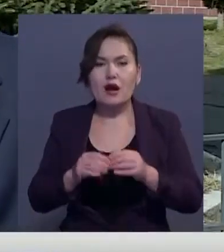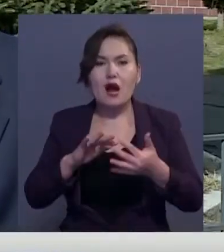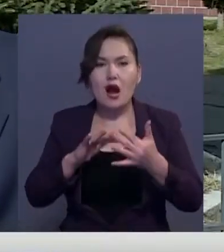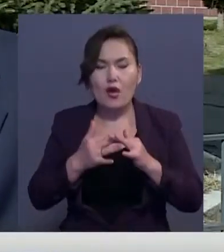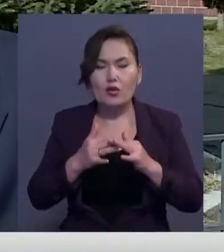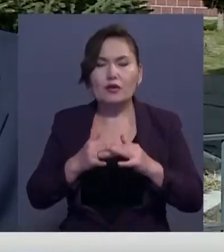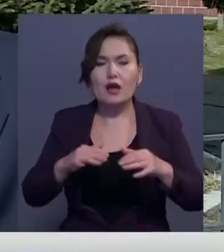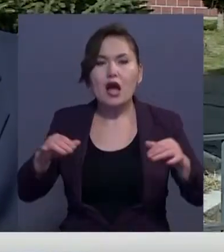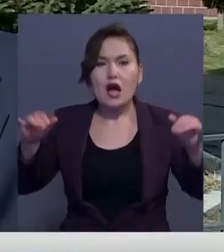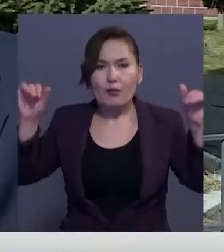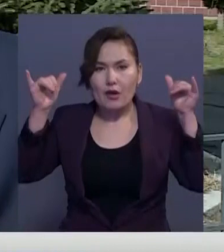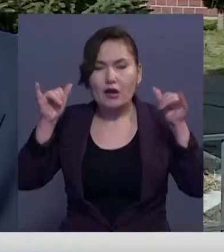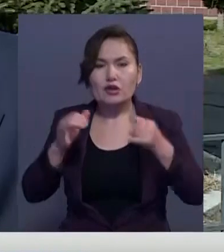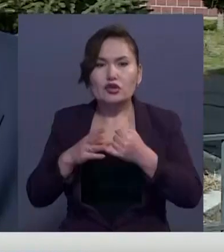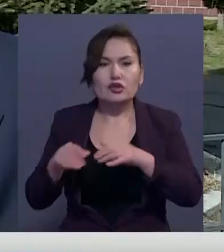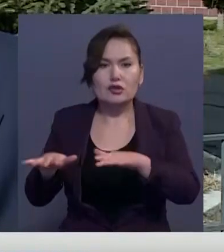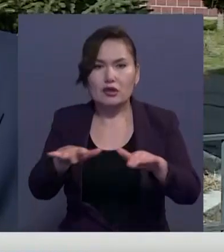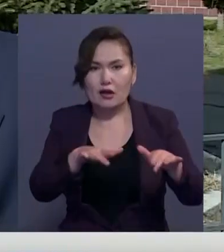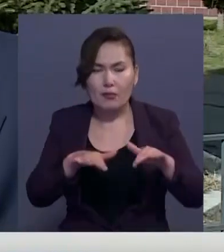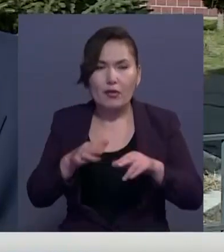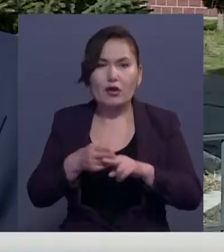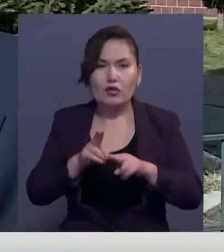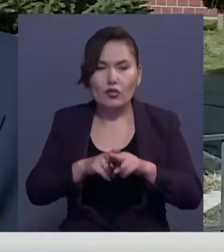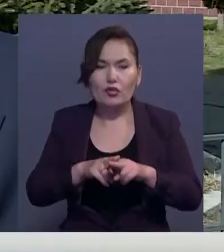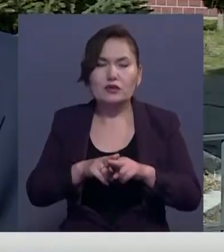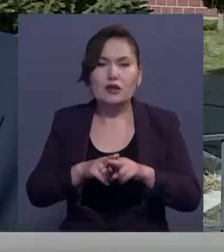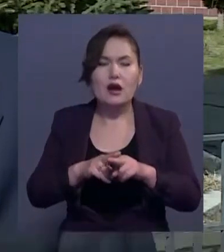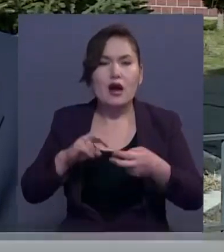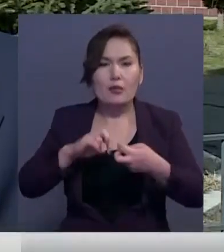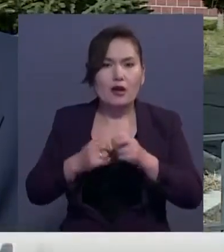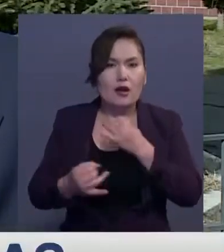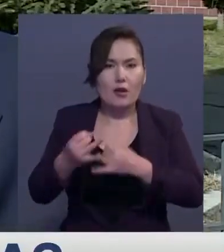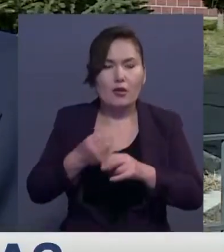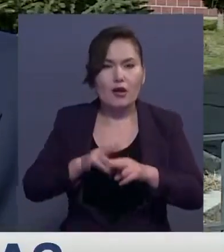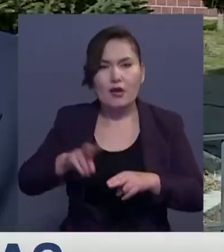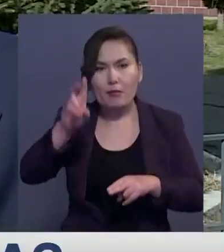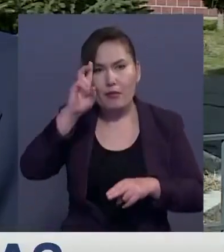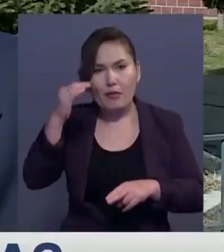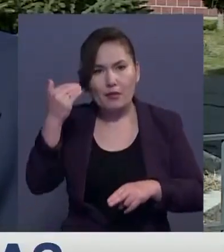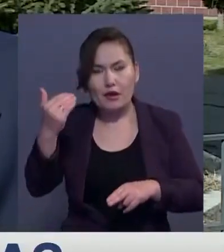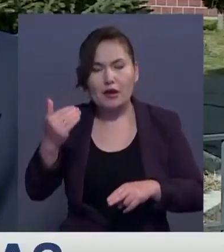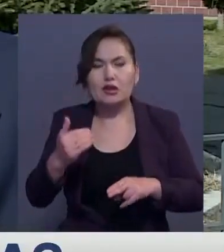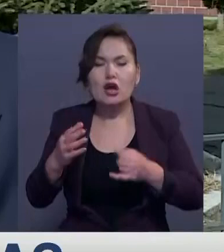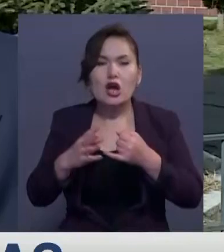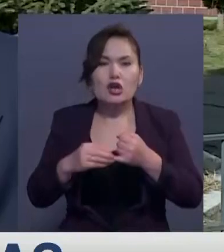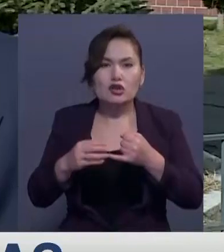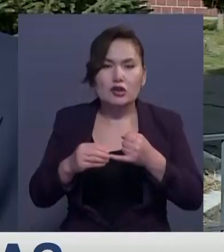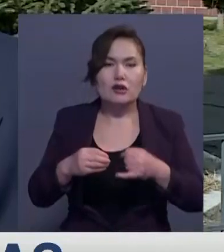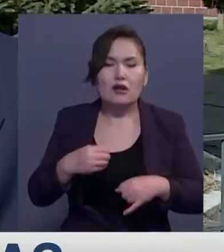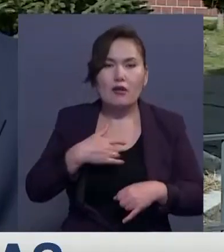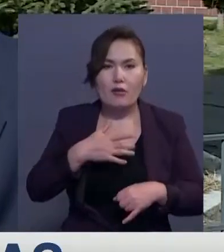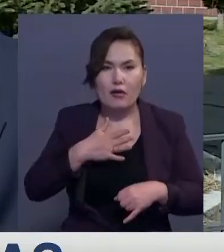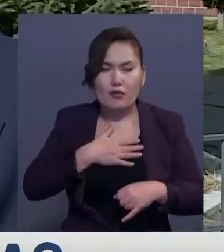жайылу үшін, жаңағы малының көбеюіне байланысты біз мемлекеттік запас жерден 208 гектар жерінің жоспарын